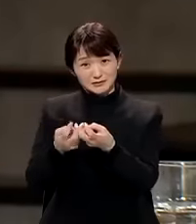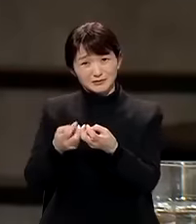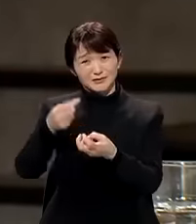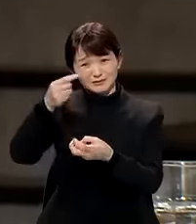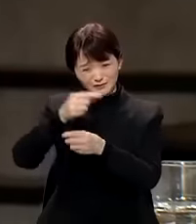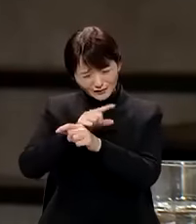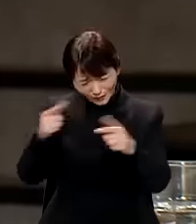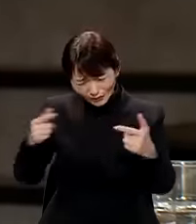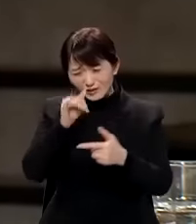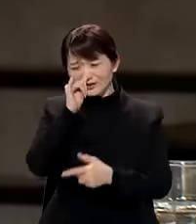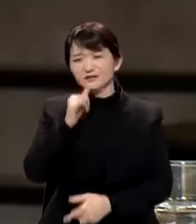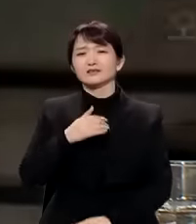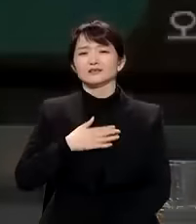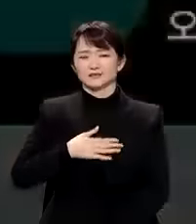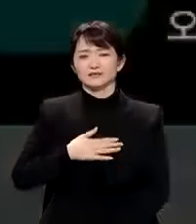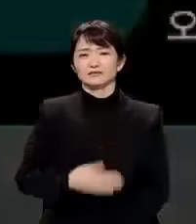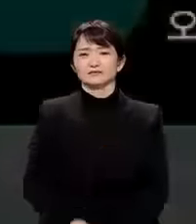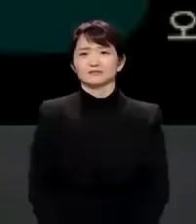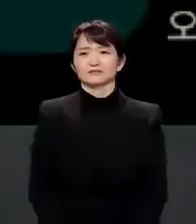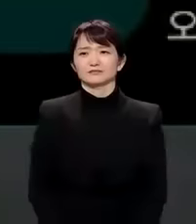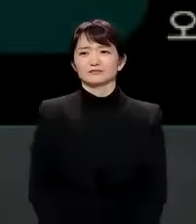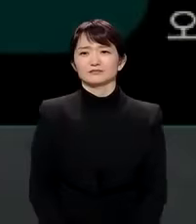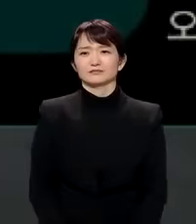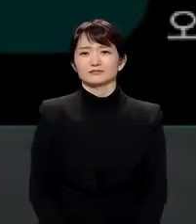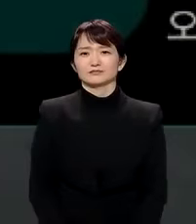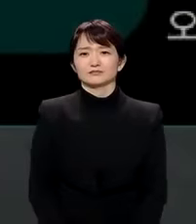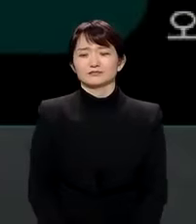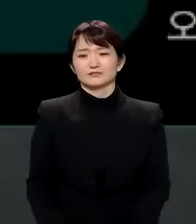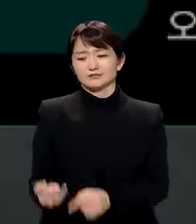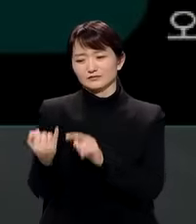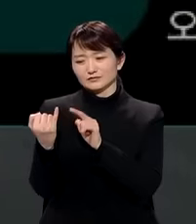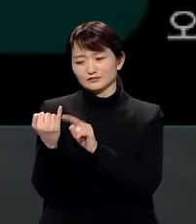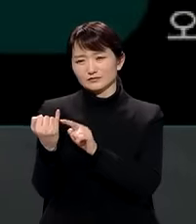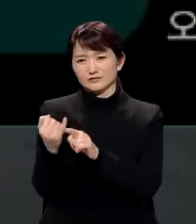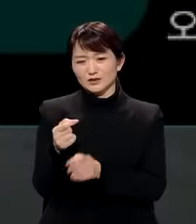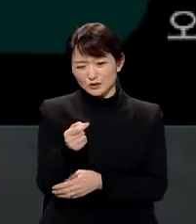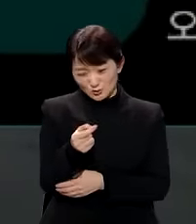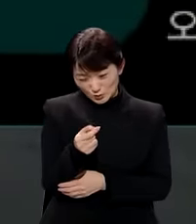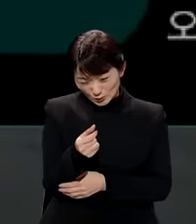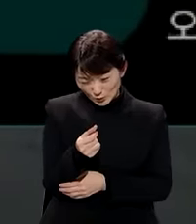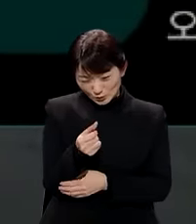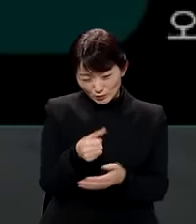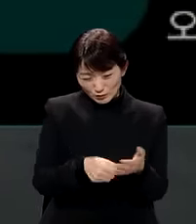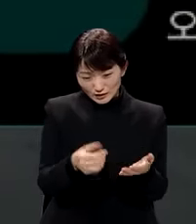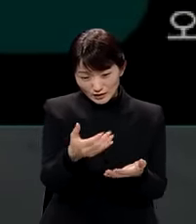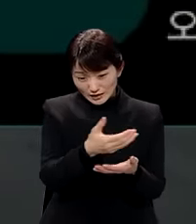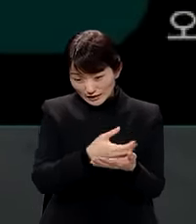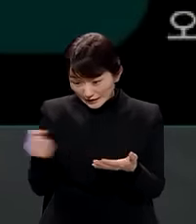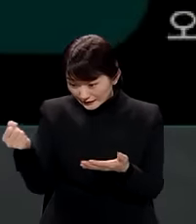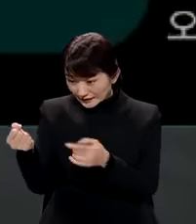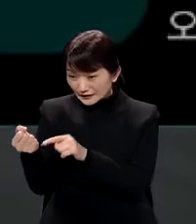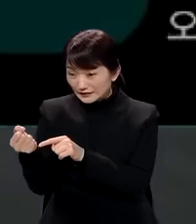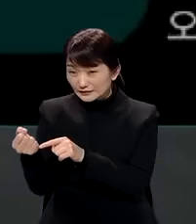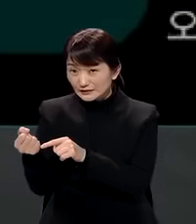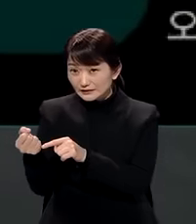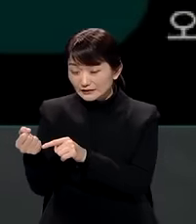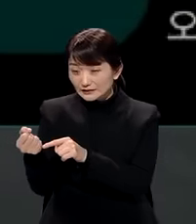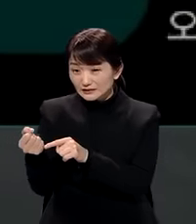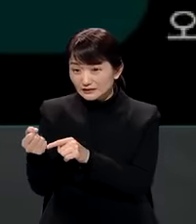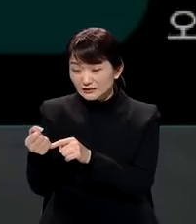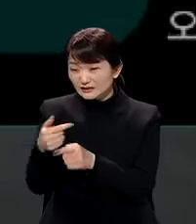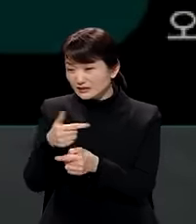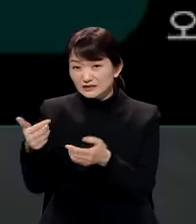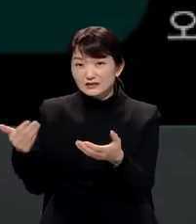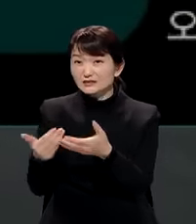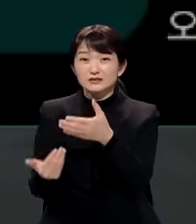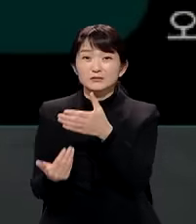듭니다 왜 그러냐면 저분 같은 경우 소탐 대실이 육도 안되는 물을 훔쳤다가 작은 일을 키가지고